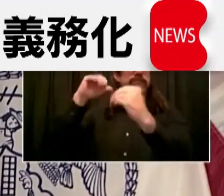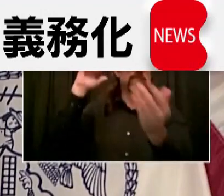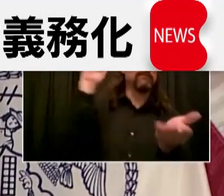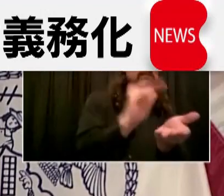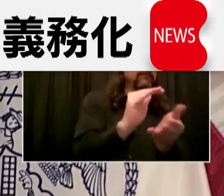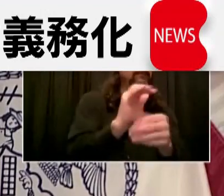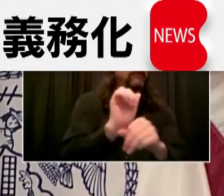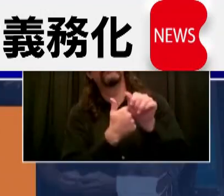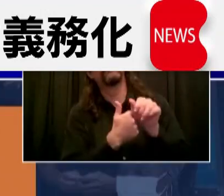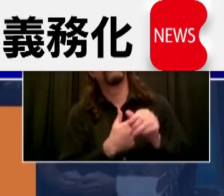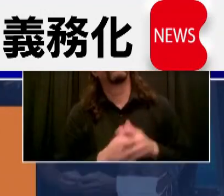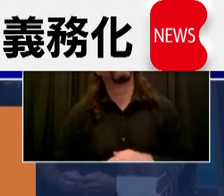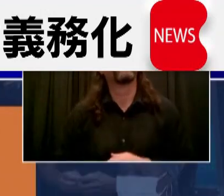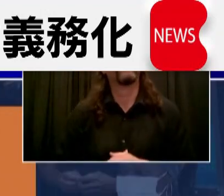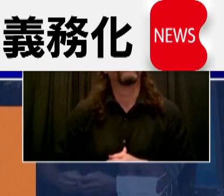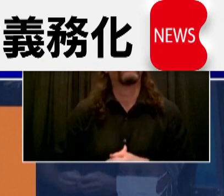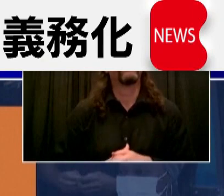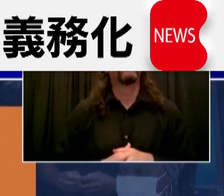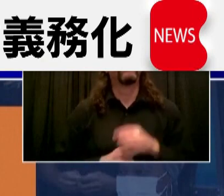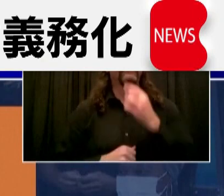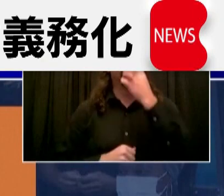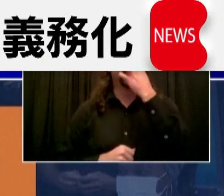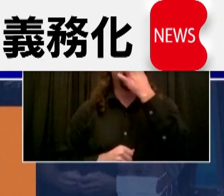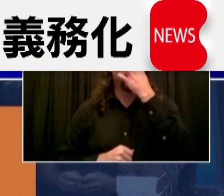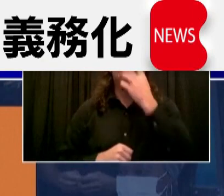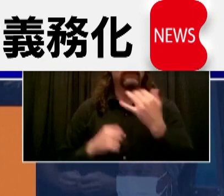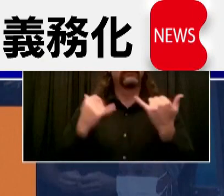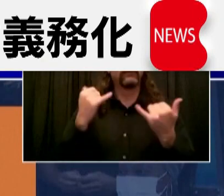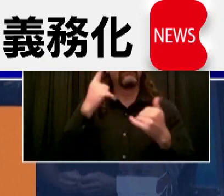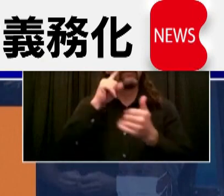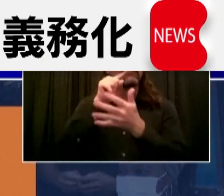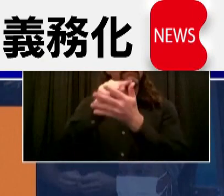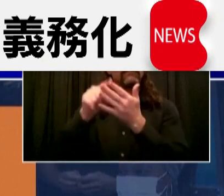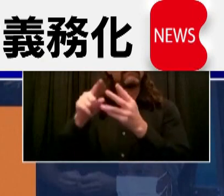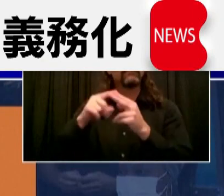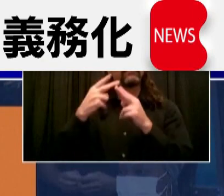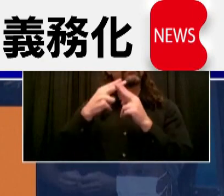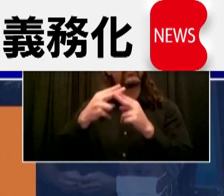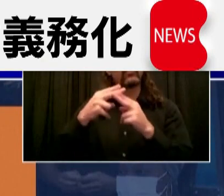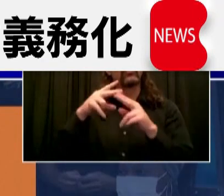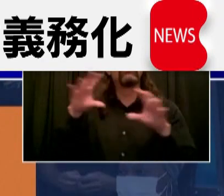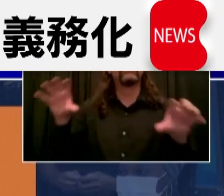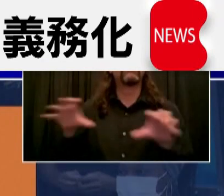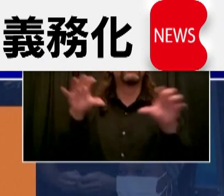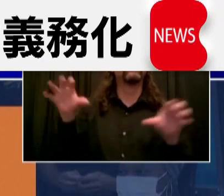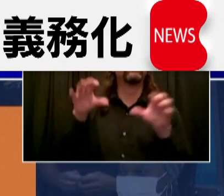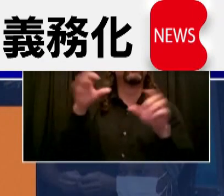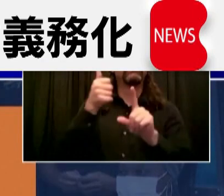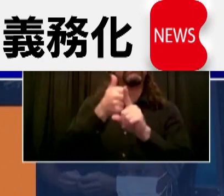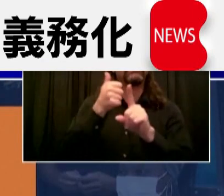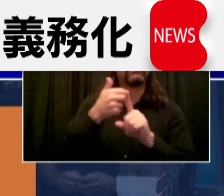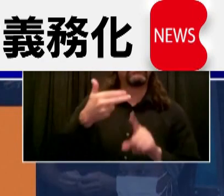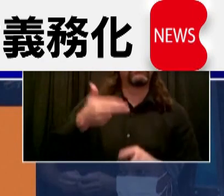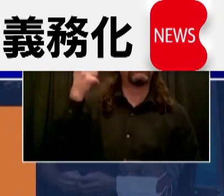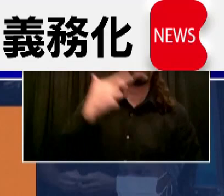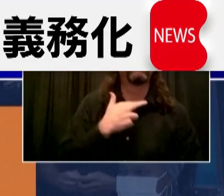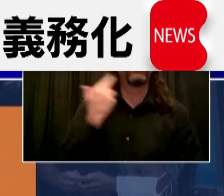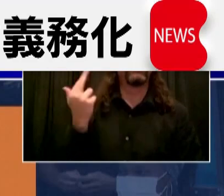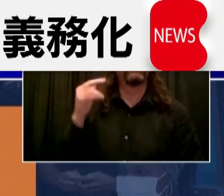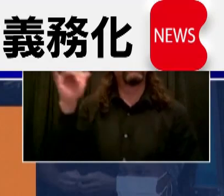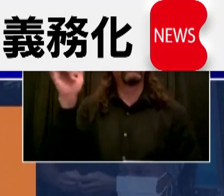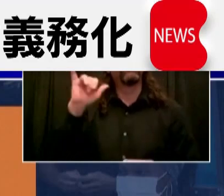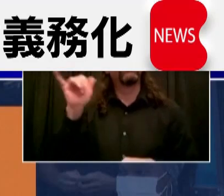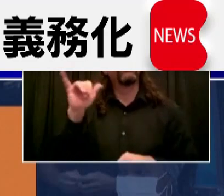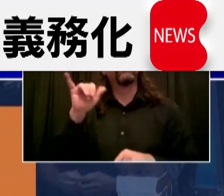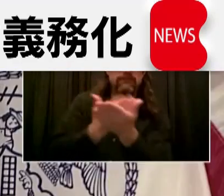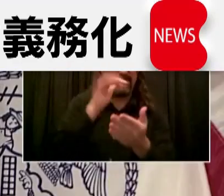board. デブラシオ市長は、市の衛生当局は市民を守るために接種義務を課す権限があると